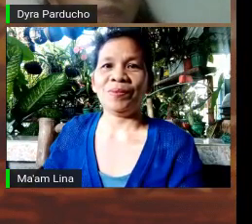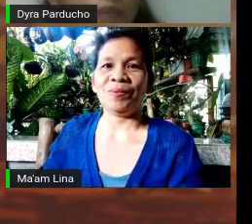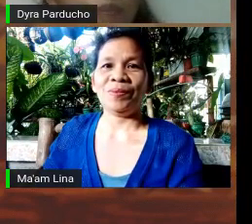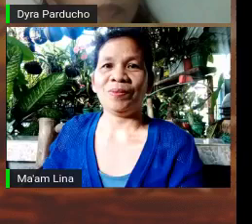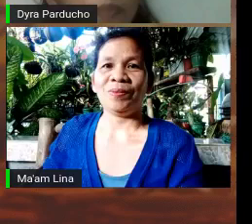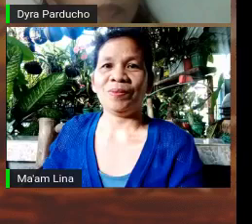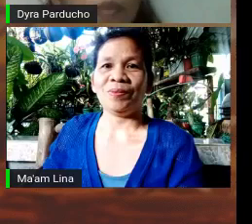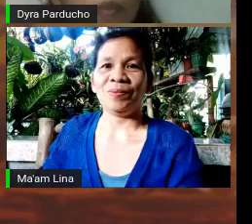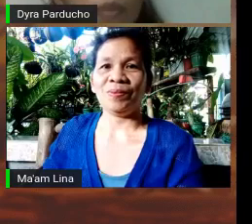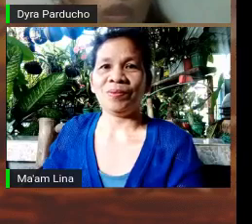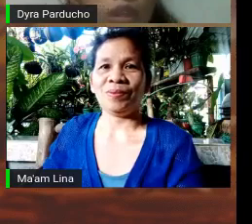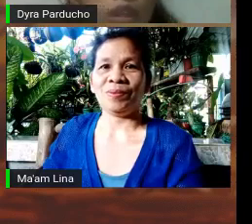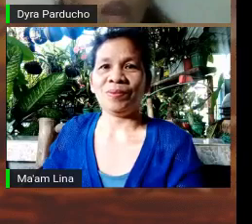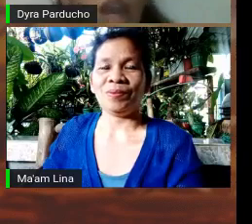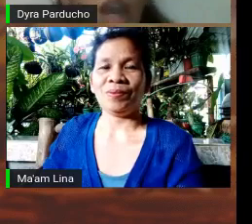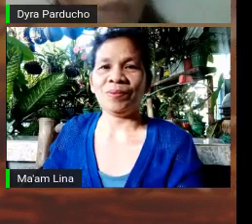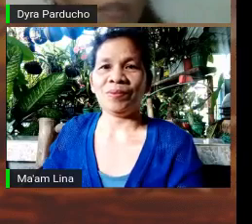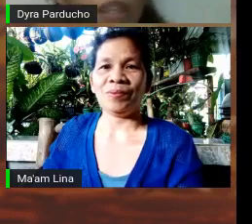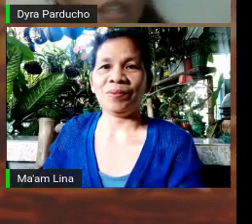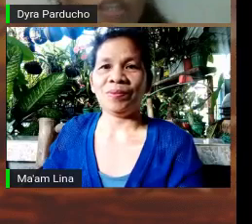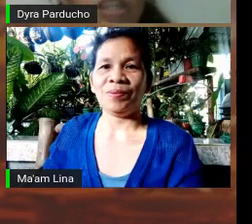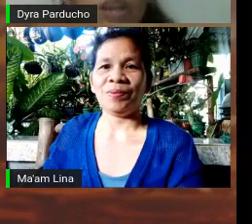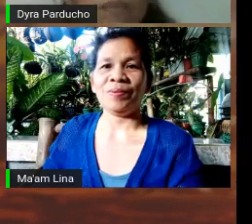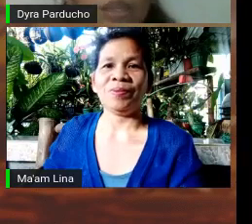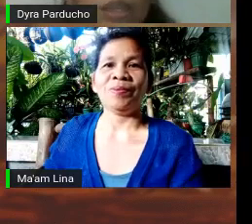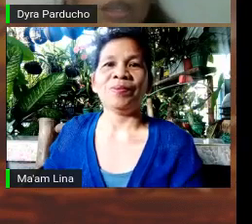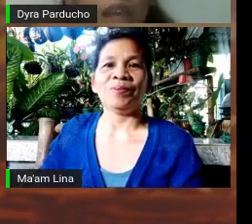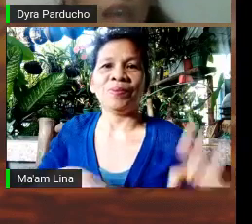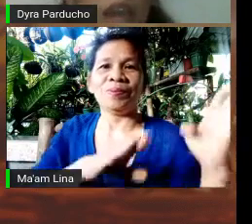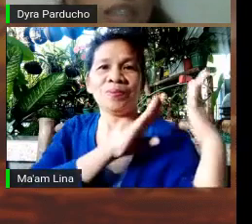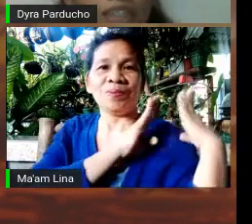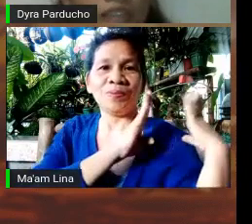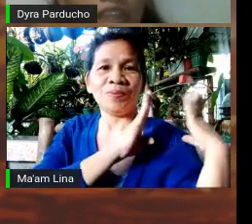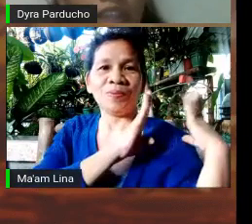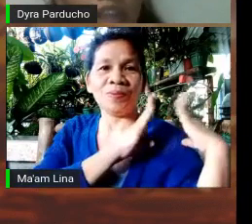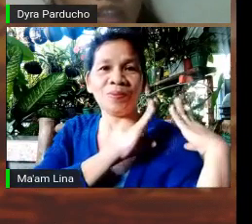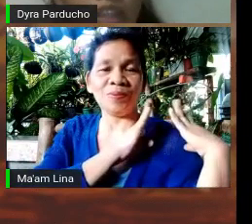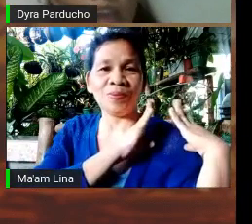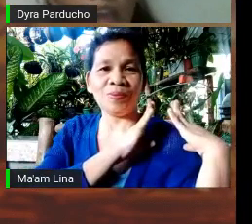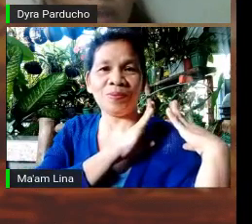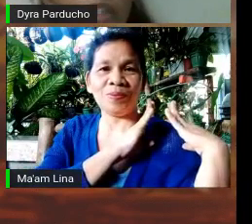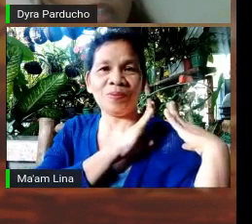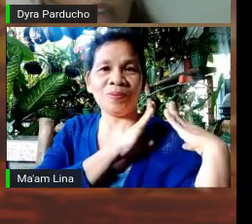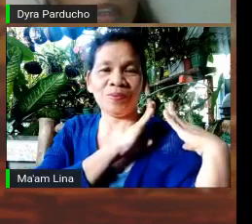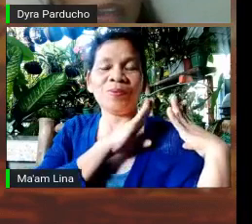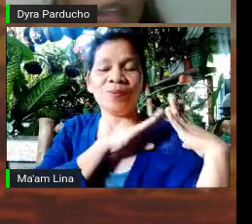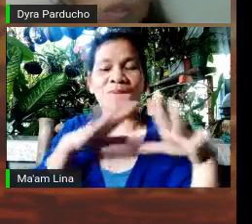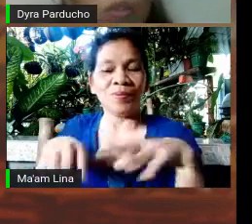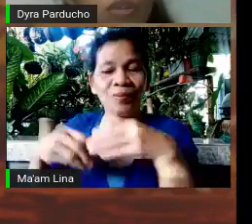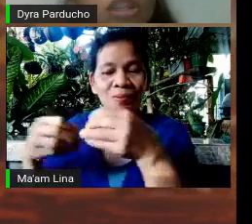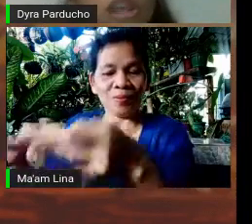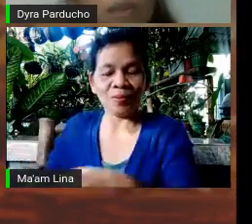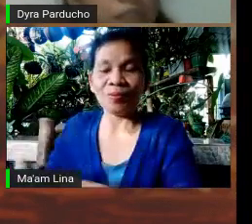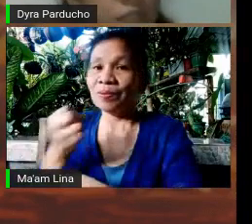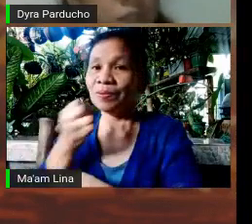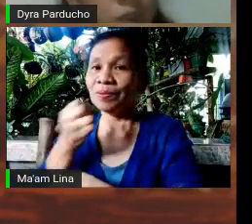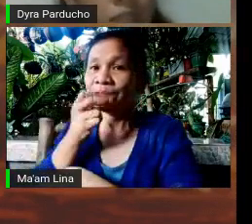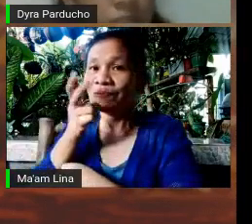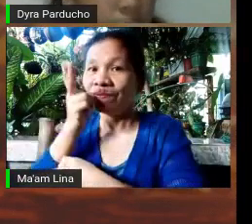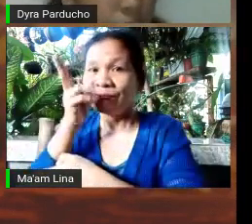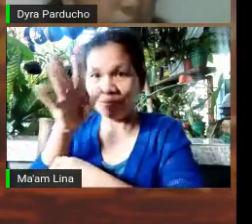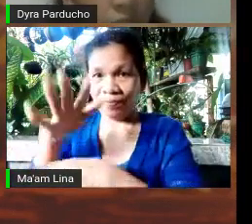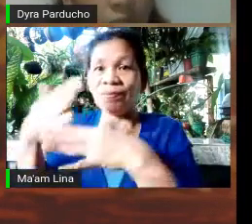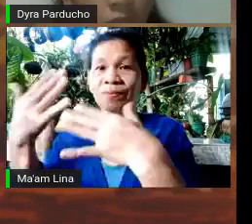Yan. At papasanin ng kambing ang kasalanan. Ang mga kasalanan ay tuluyan ng